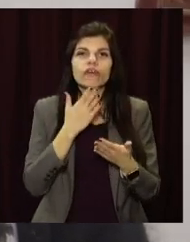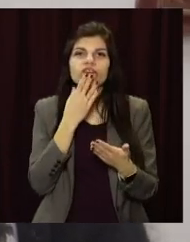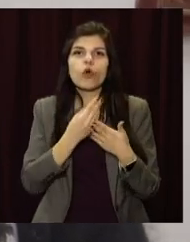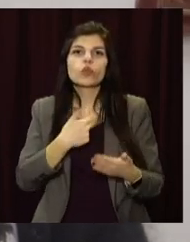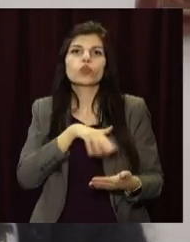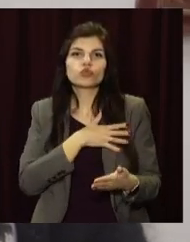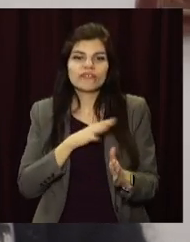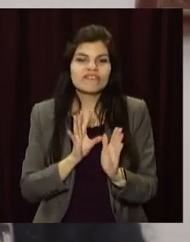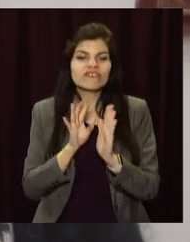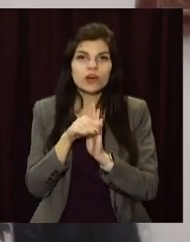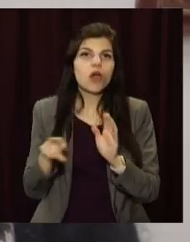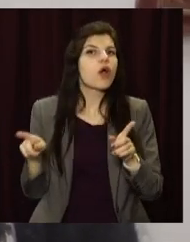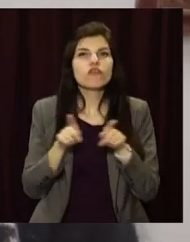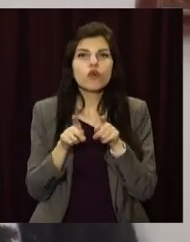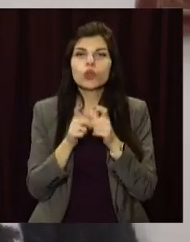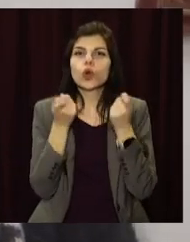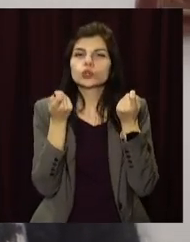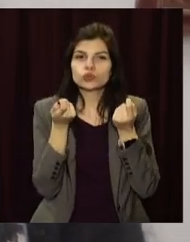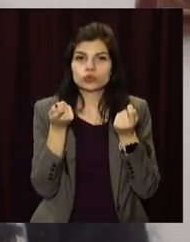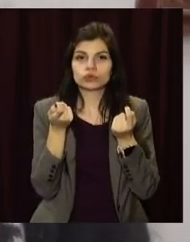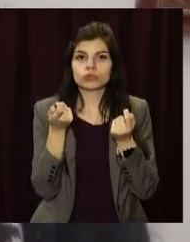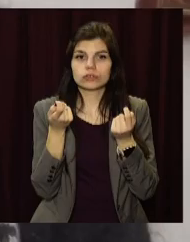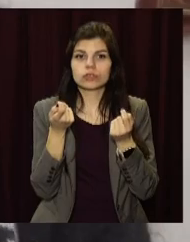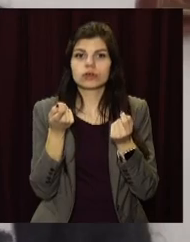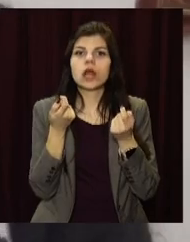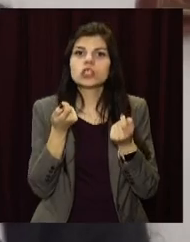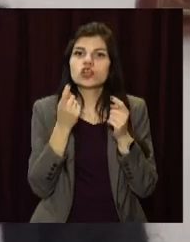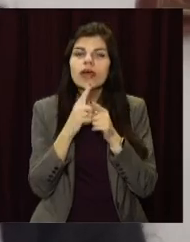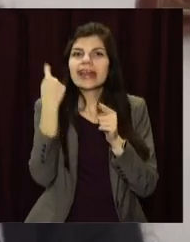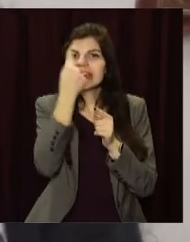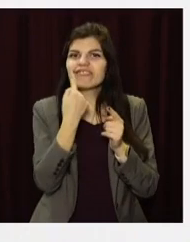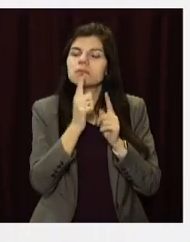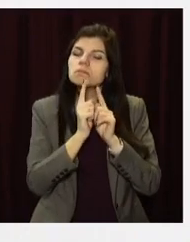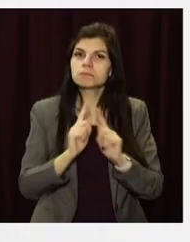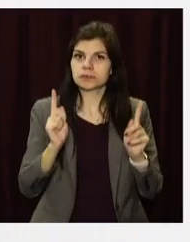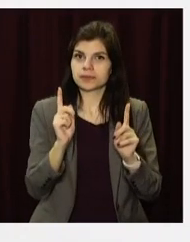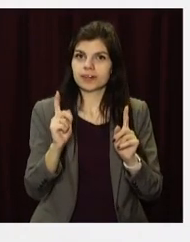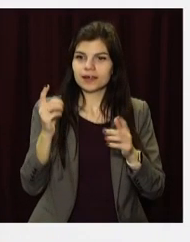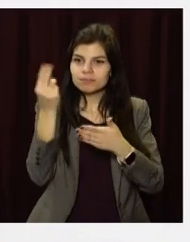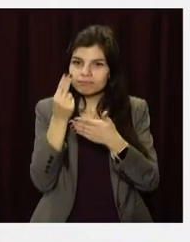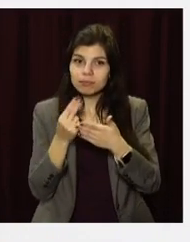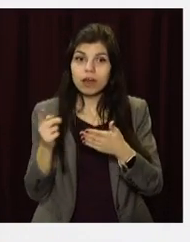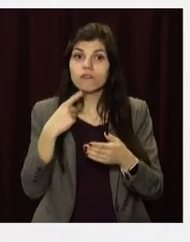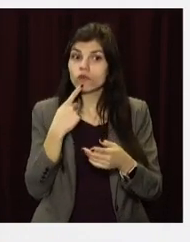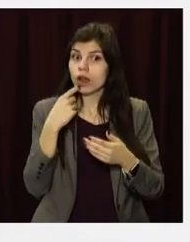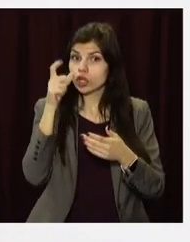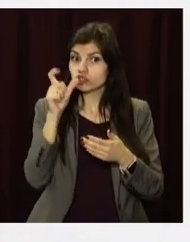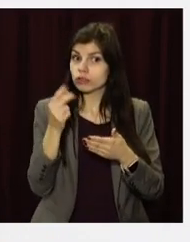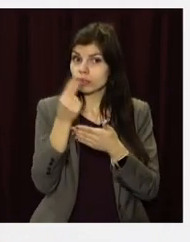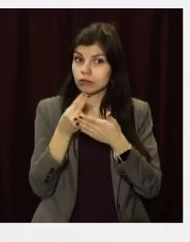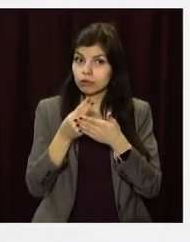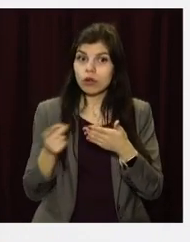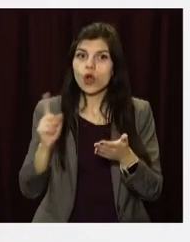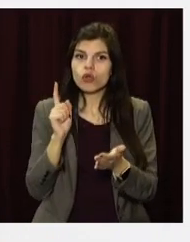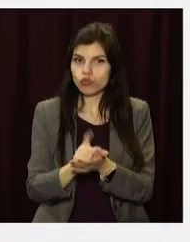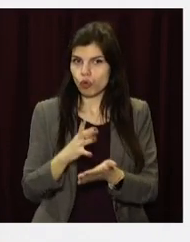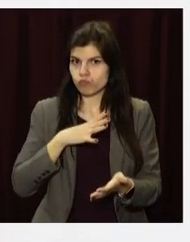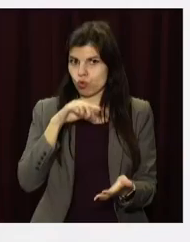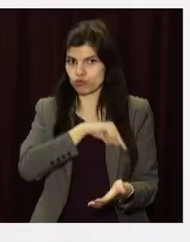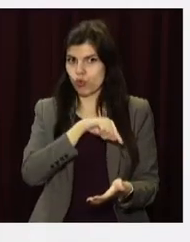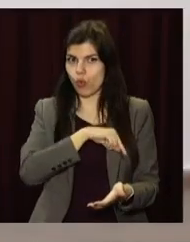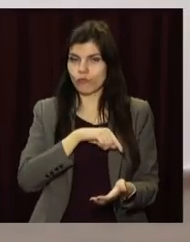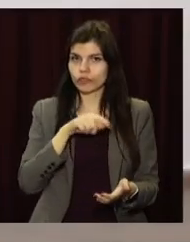наприклад, золотого живопису. Тобто різноманітні техніки, які потрібно робити для того, щоб